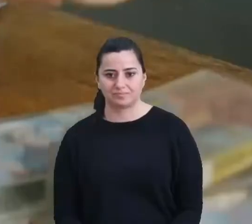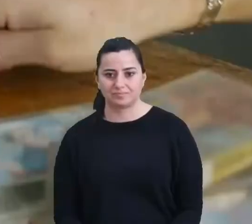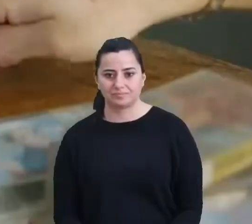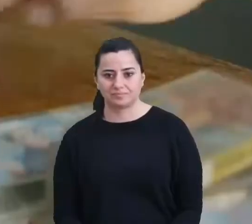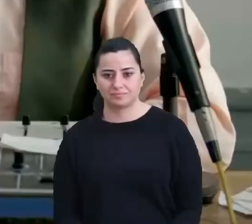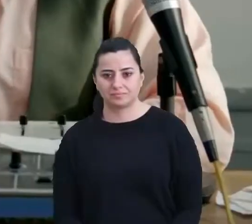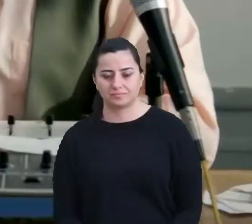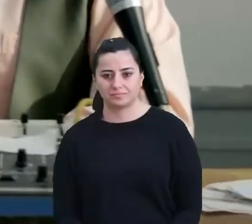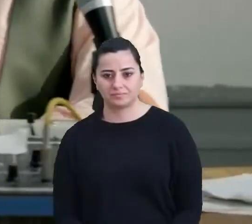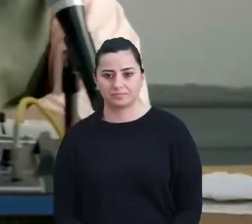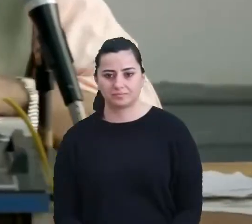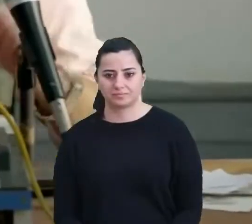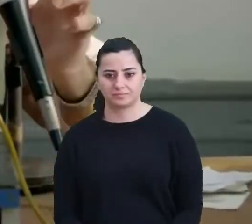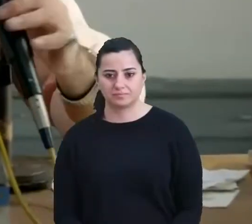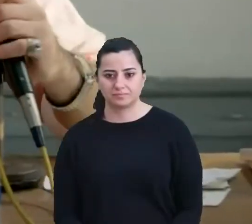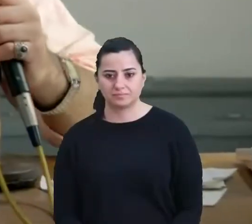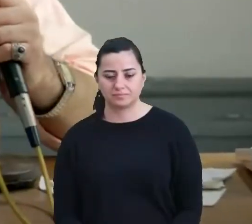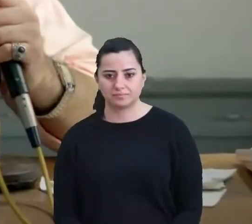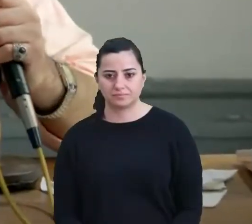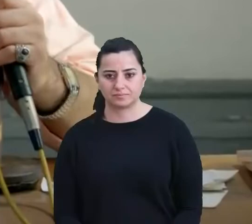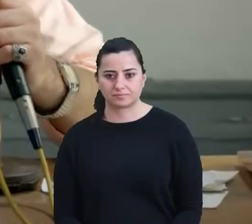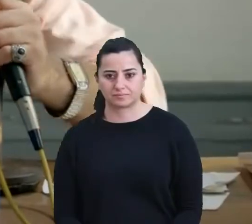Devam ediyor. Kapatıp mikrofonu açtı.